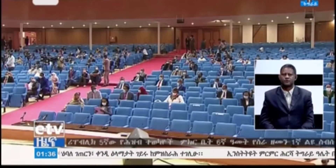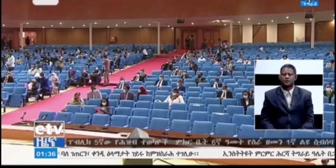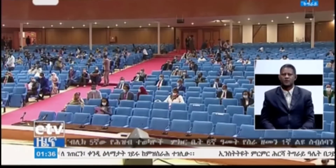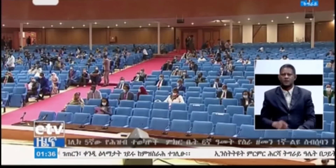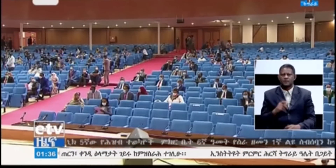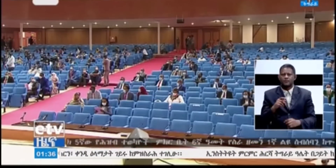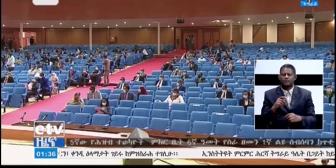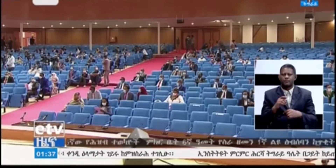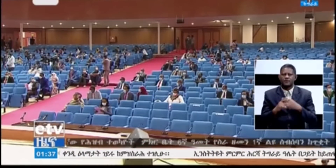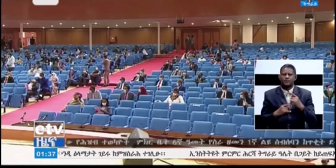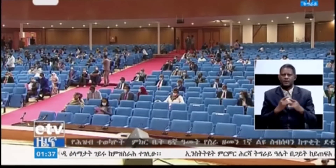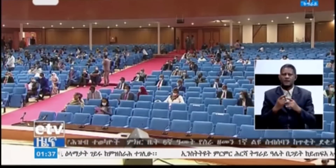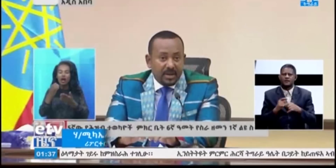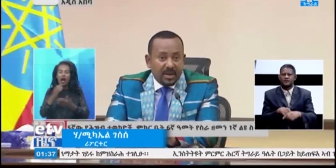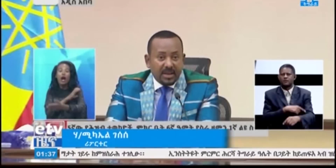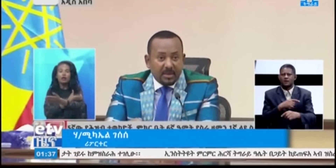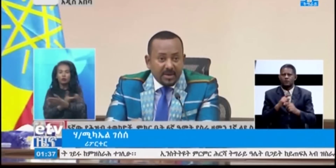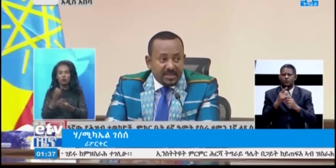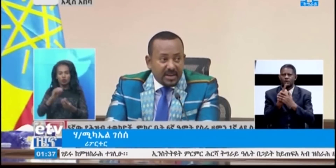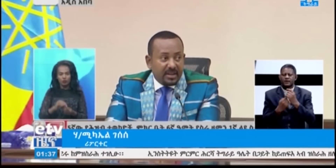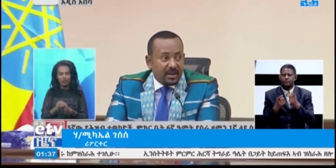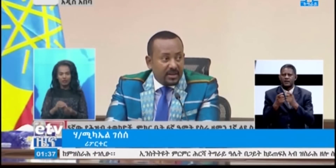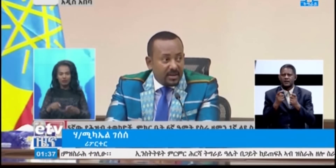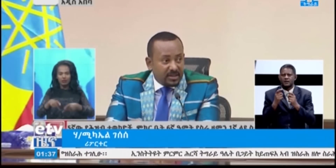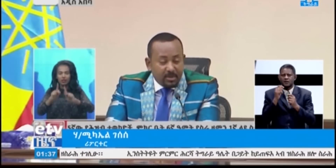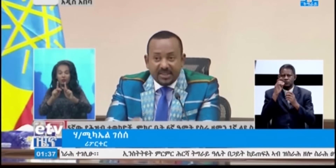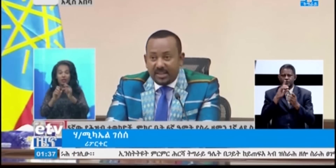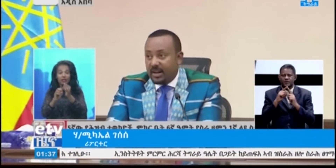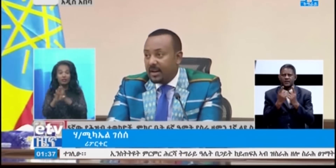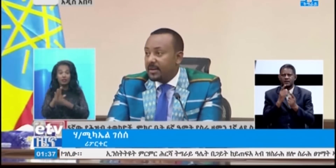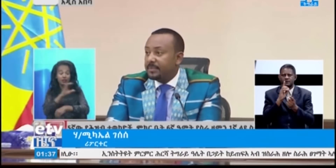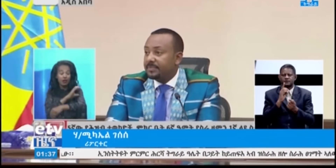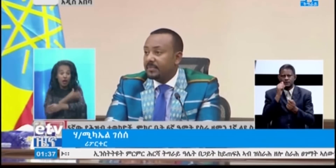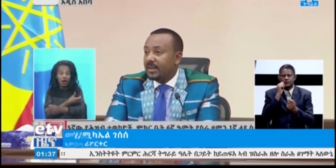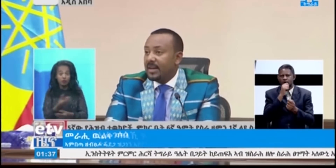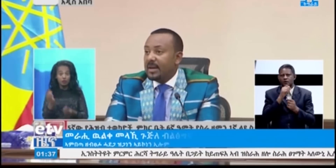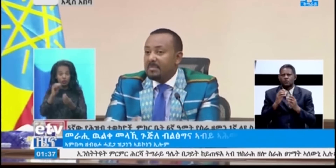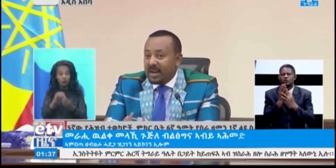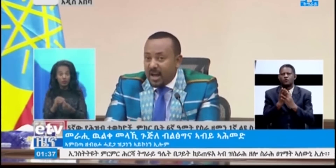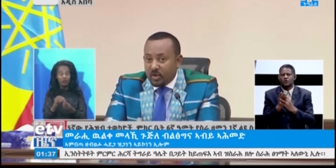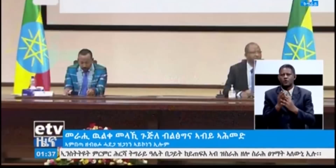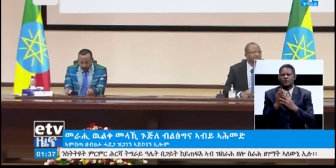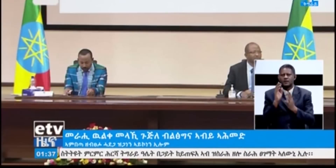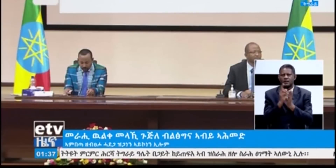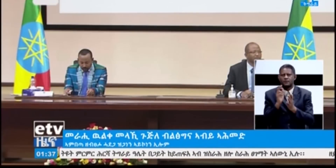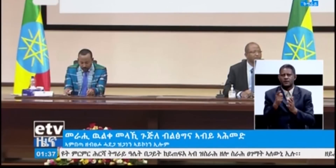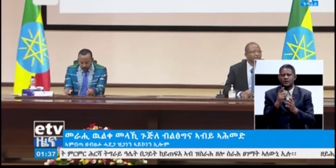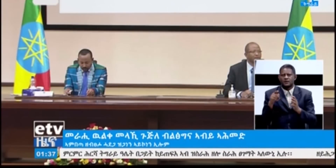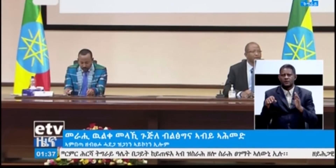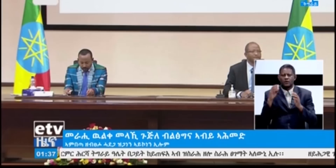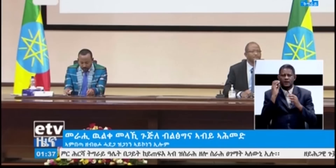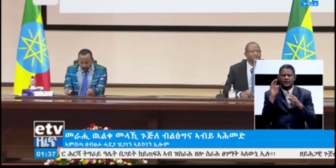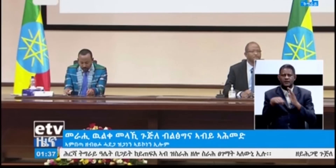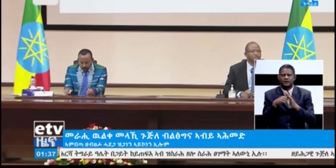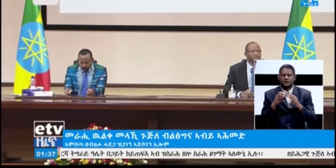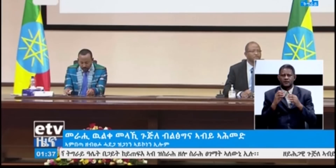ብዘይ መረፃ ስልጣን ዘበኑ ዘናውሐ ውልቀ መላኺ ጉጅለ ኣብይ ኣሕመድ ሕዚ እውን ጉዕዝኡ ሕጋዊ ንምምሳል ካብ ስልጣን ዘበን ቤት ምክሪ ተወከልቲ ህዝቢ